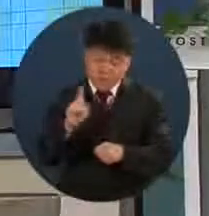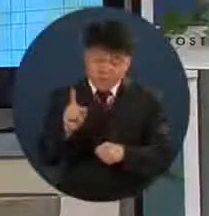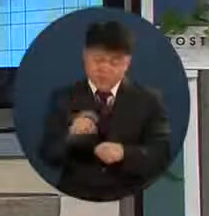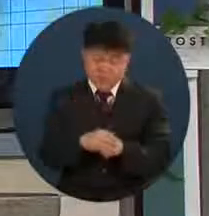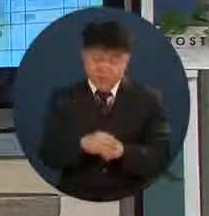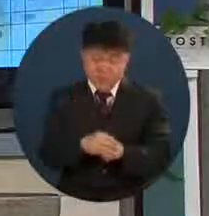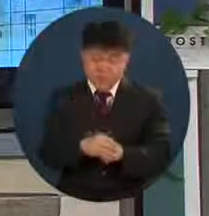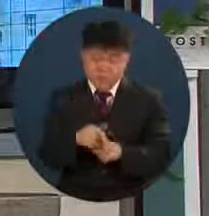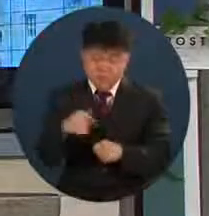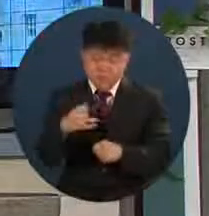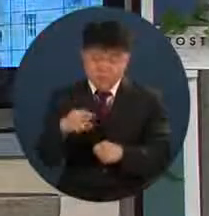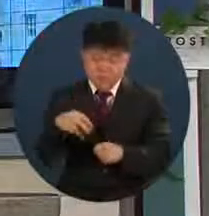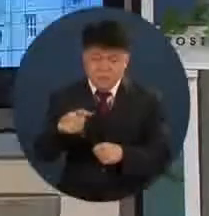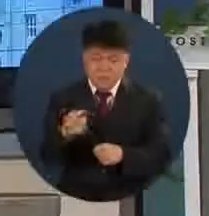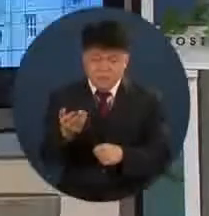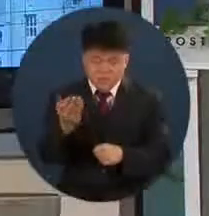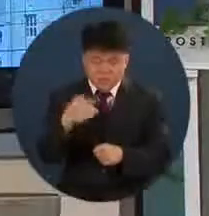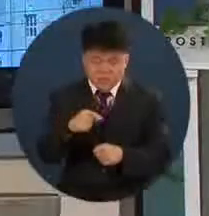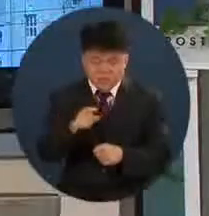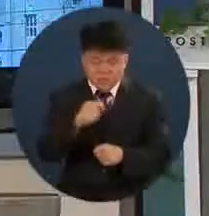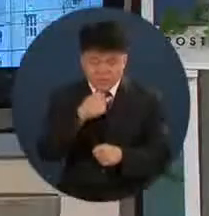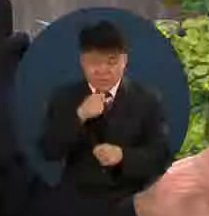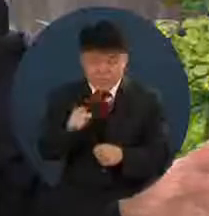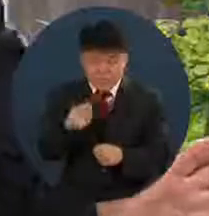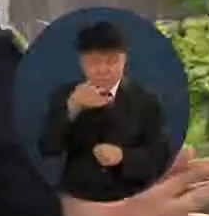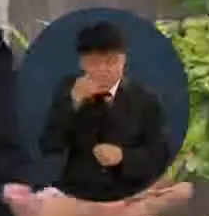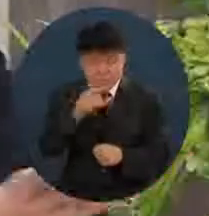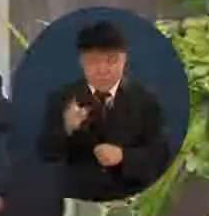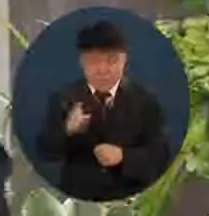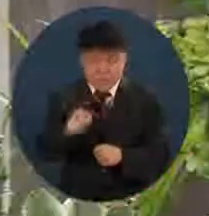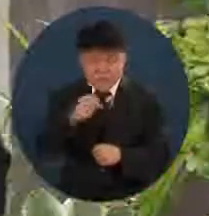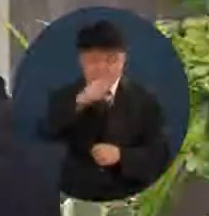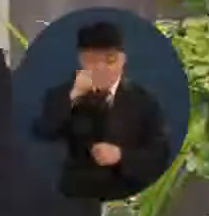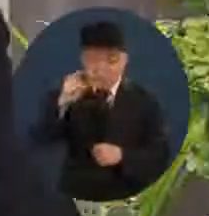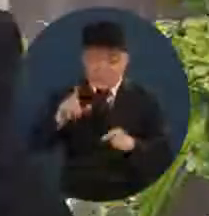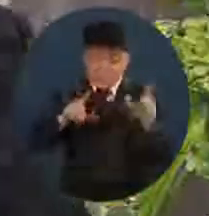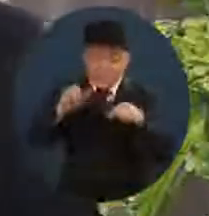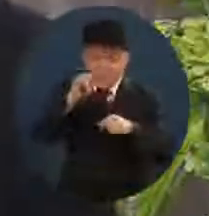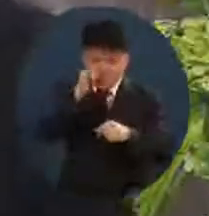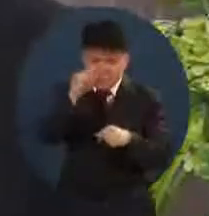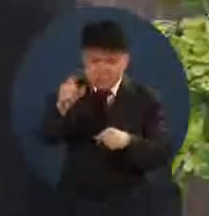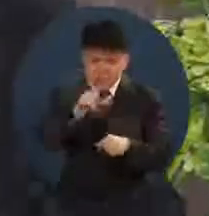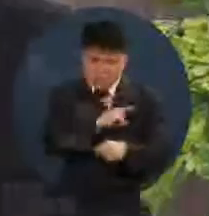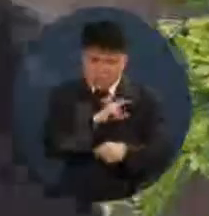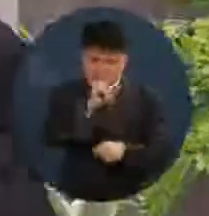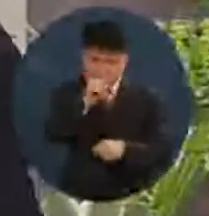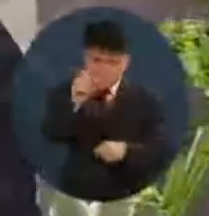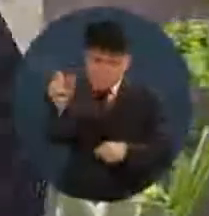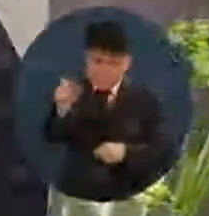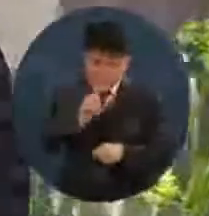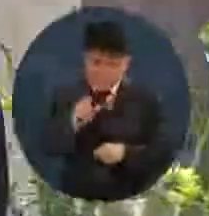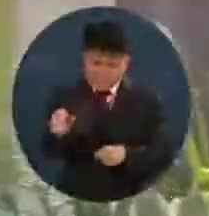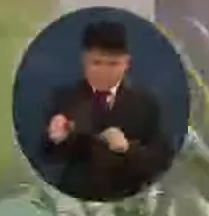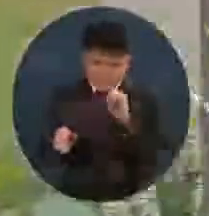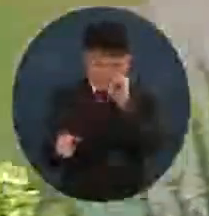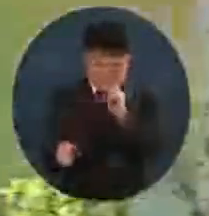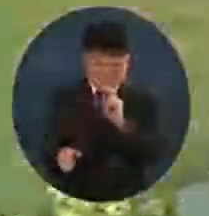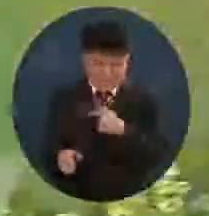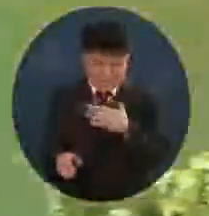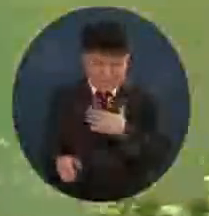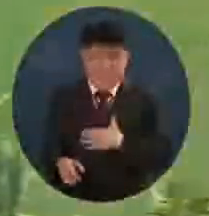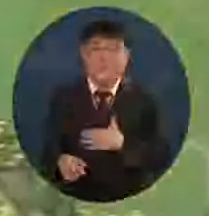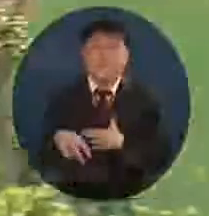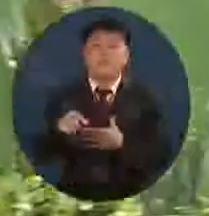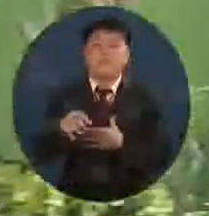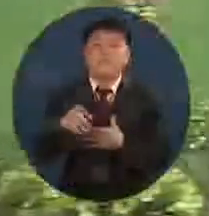그 그리스 로마 시대 영화나 이런 걸 보면은 별자리에 나와 있는 주인공들 이름이 다 나옵니다. 그래서 그 서양